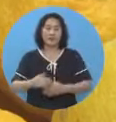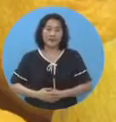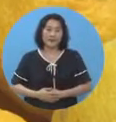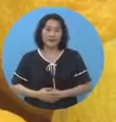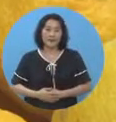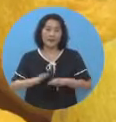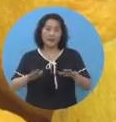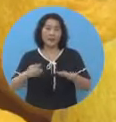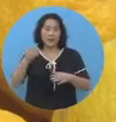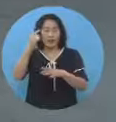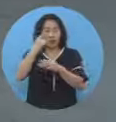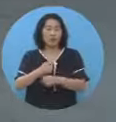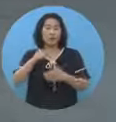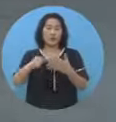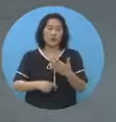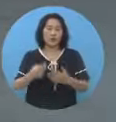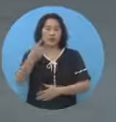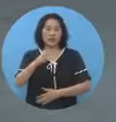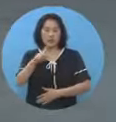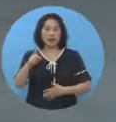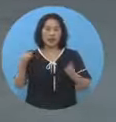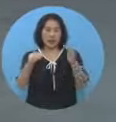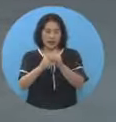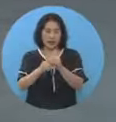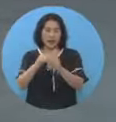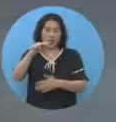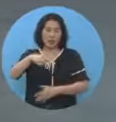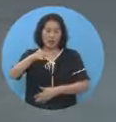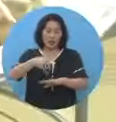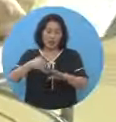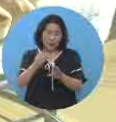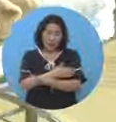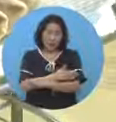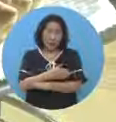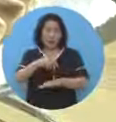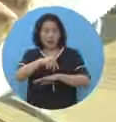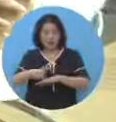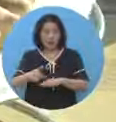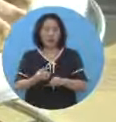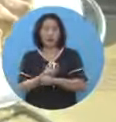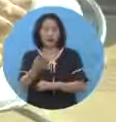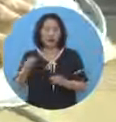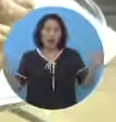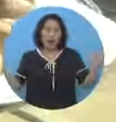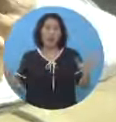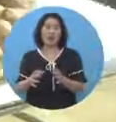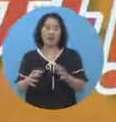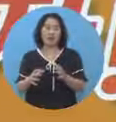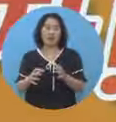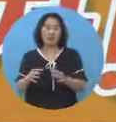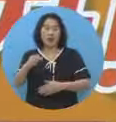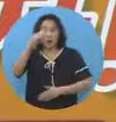확보했습니다. 이번 연구 프로젝트는 오는 2021년까지 유자 재배부터 상품 기획, 수출까지